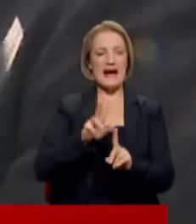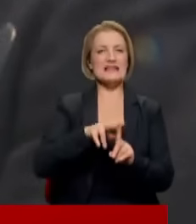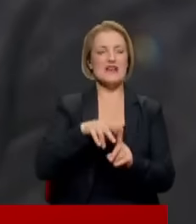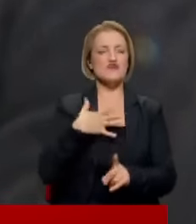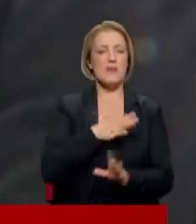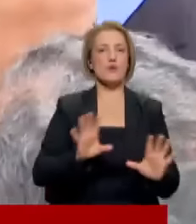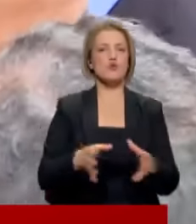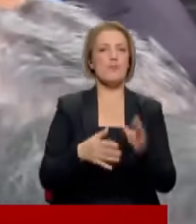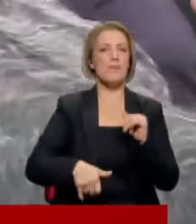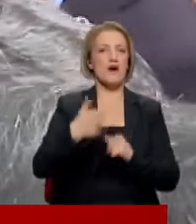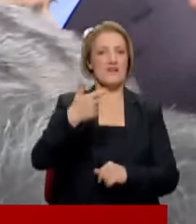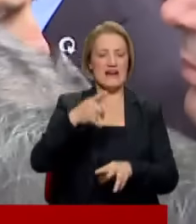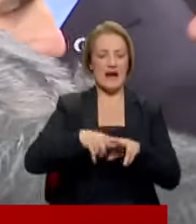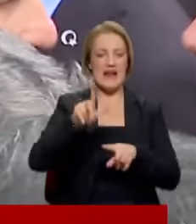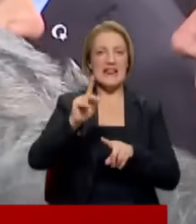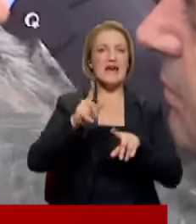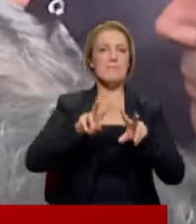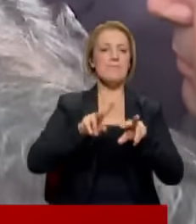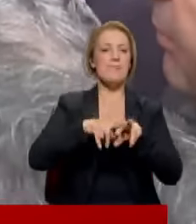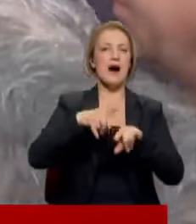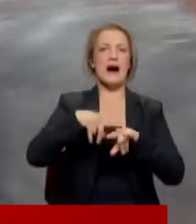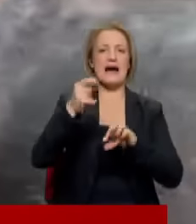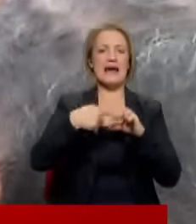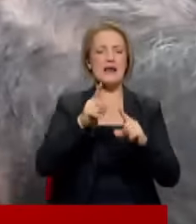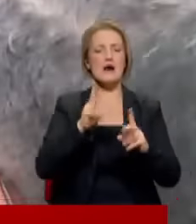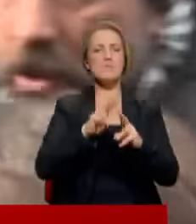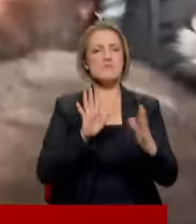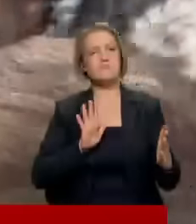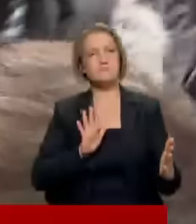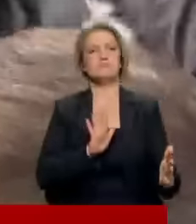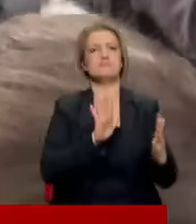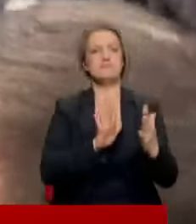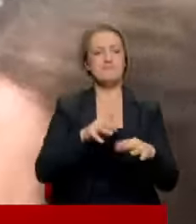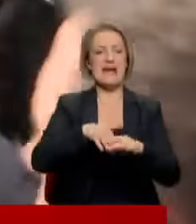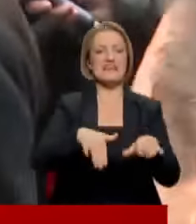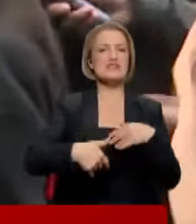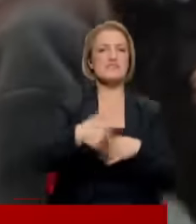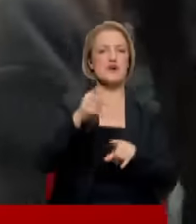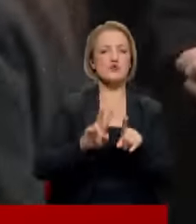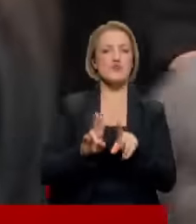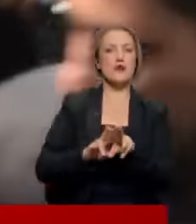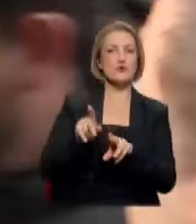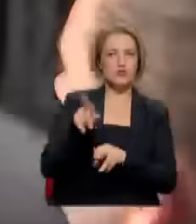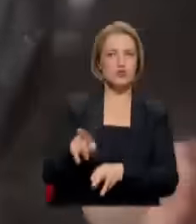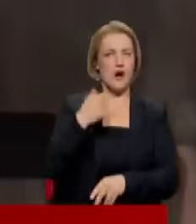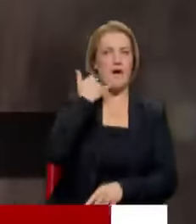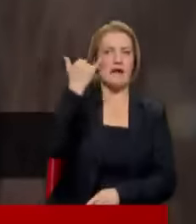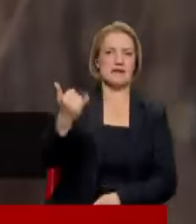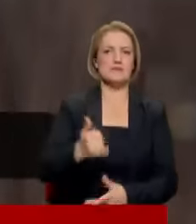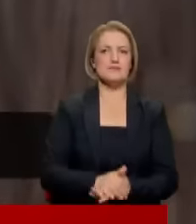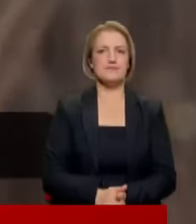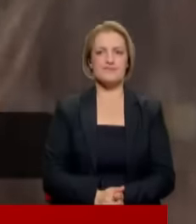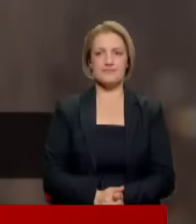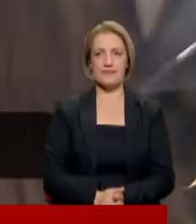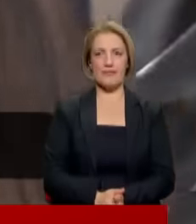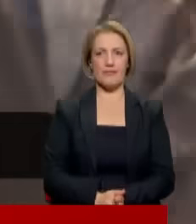CHP grup başkan vekili Ali Mahir Başarır da polisle karşı karşıya kaldı meclis başkanı Numan kurtulmuş'u aradı